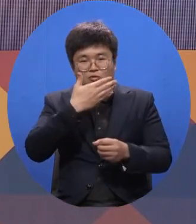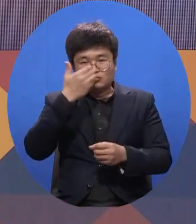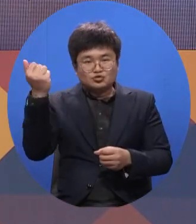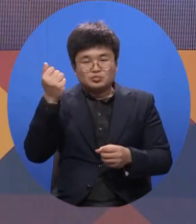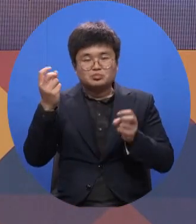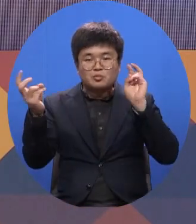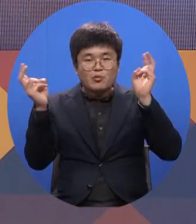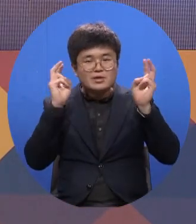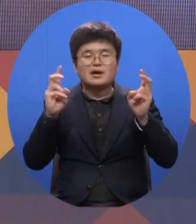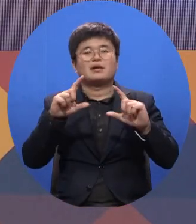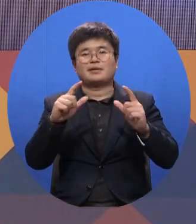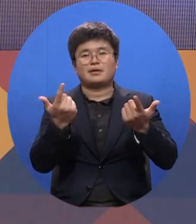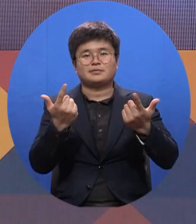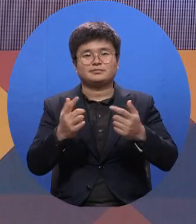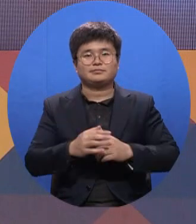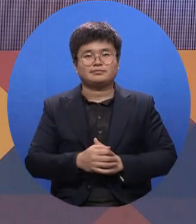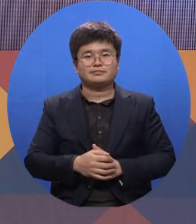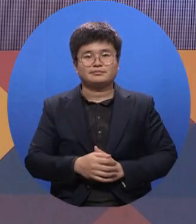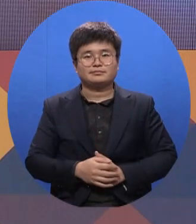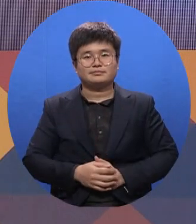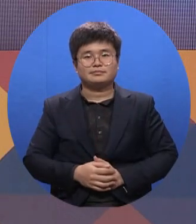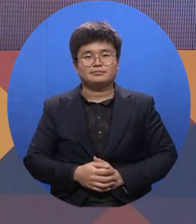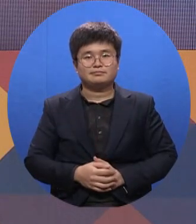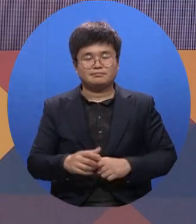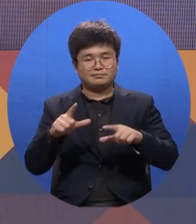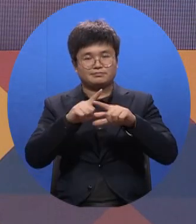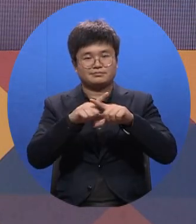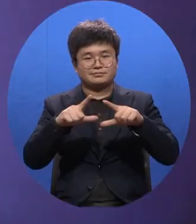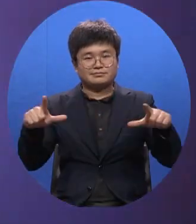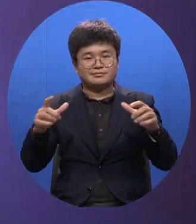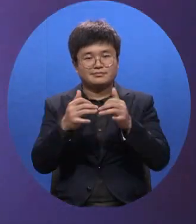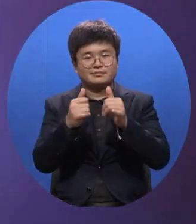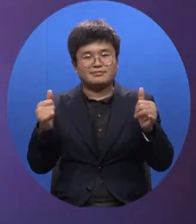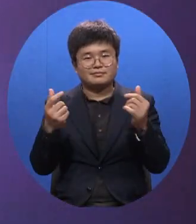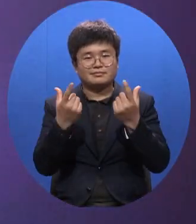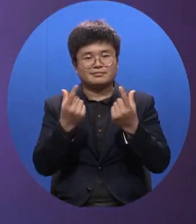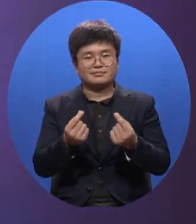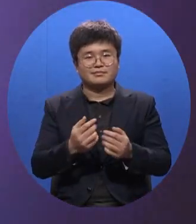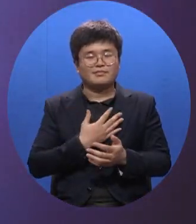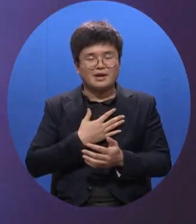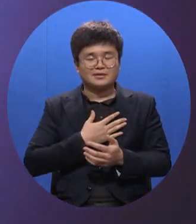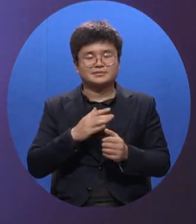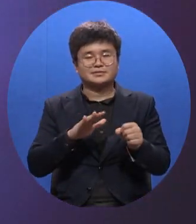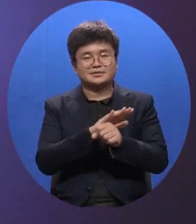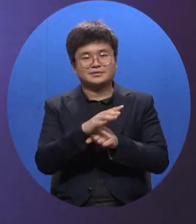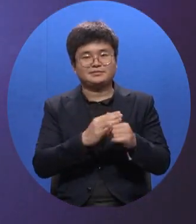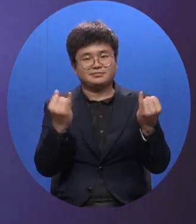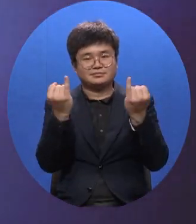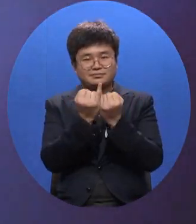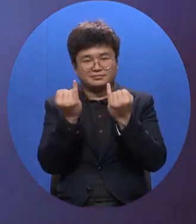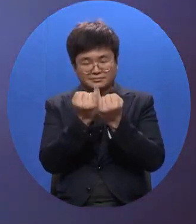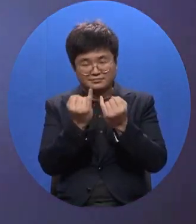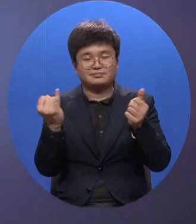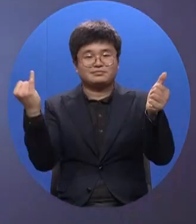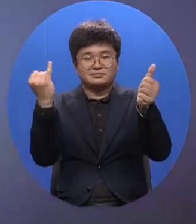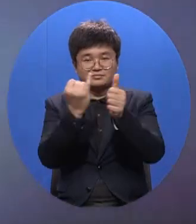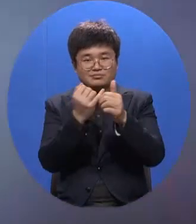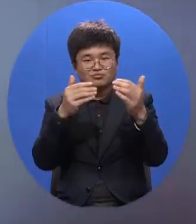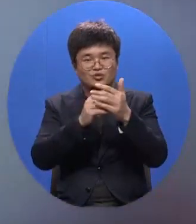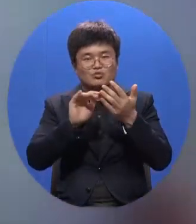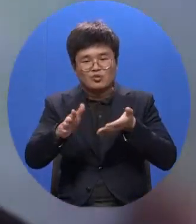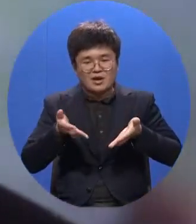직자 아니었고 좀만 이제 변 범하게 그냥 내가 사랑하는 여자랑 결혼하고 애기 터 맞고 좋은 가족